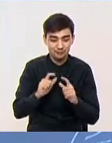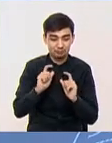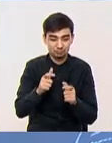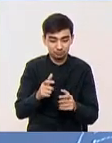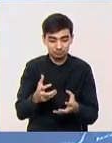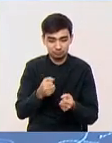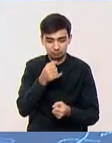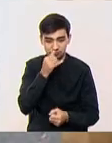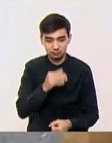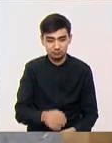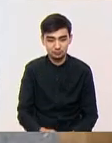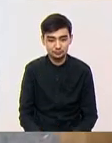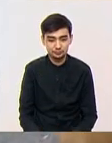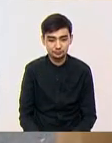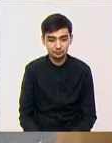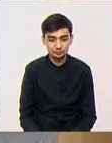сюжете.